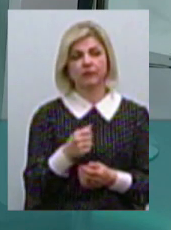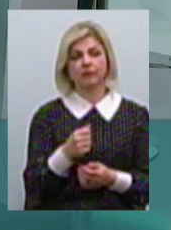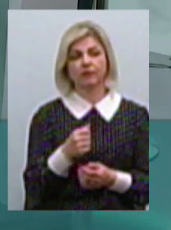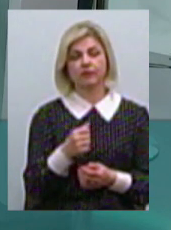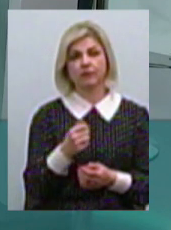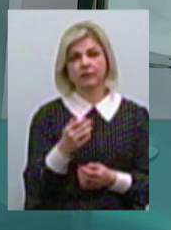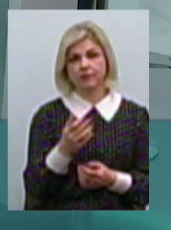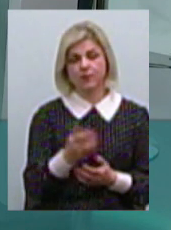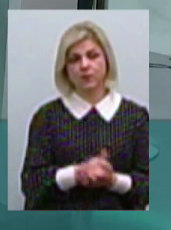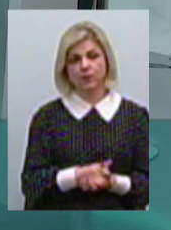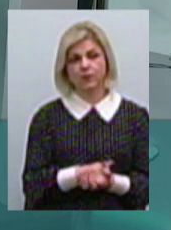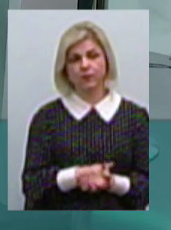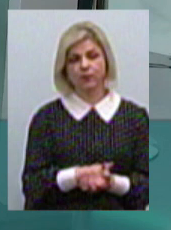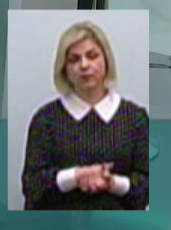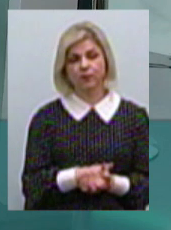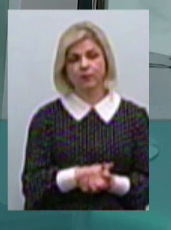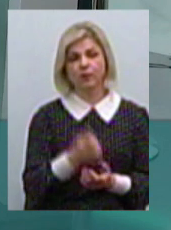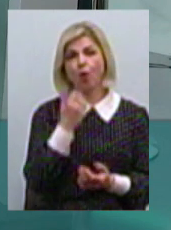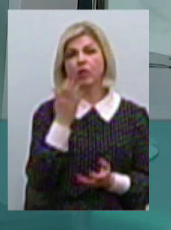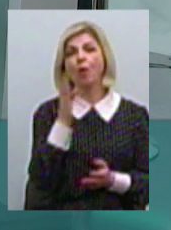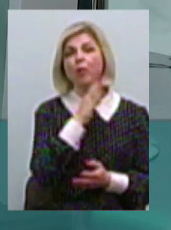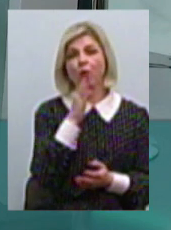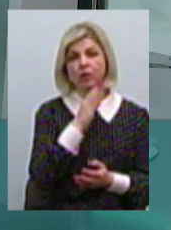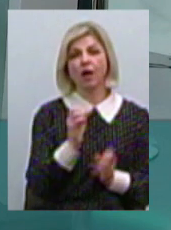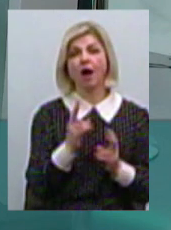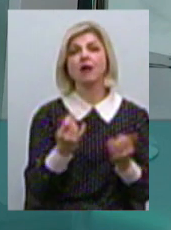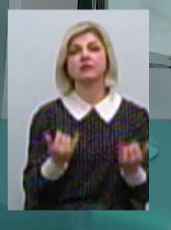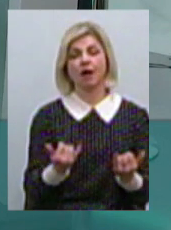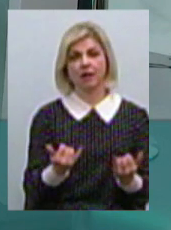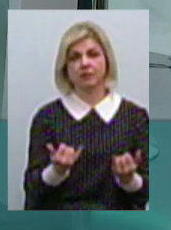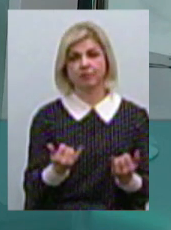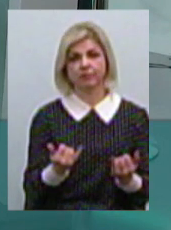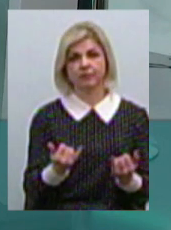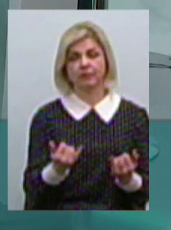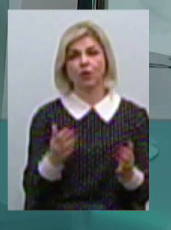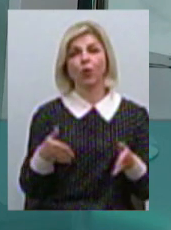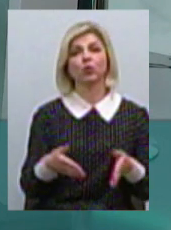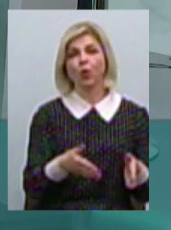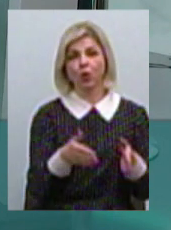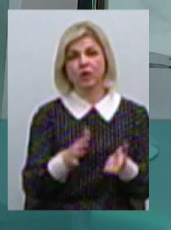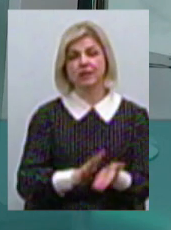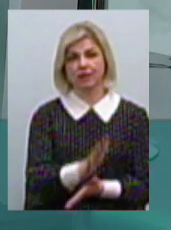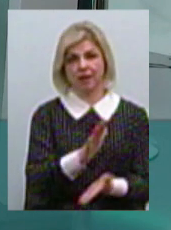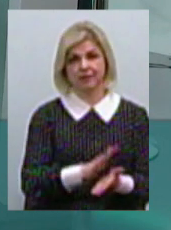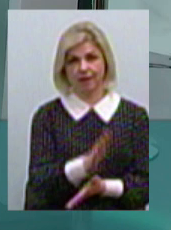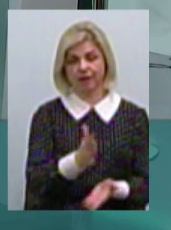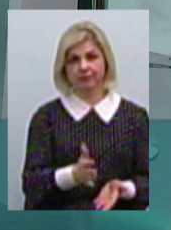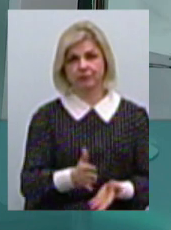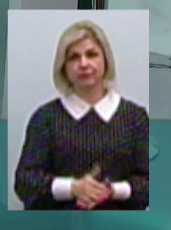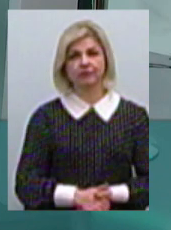І коли погода, наприклад, як зараз, дорога